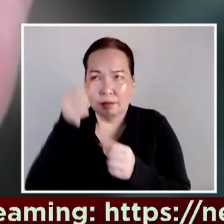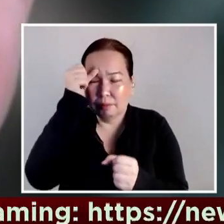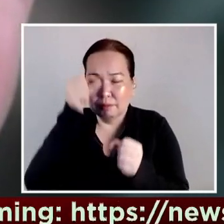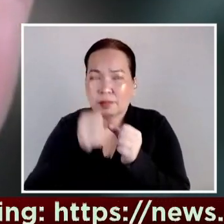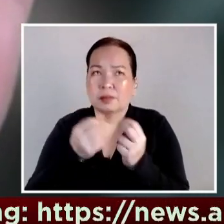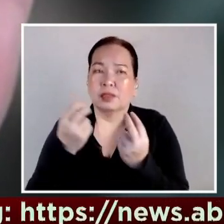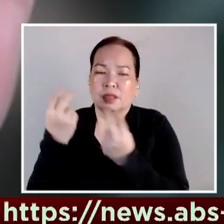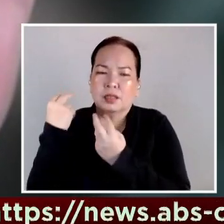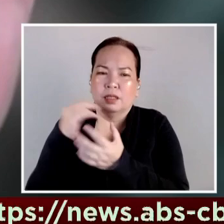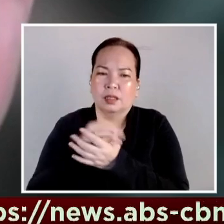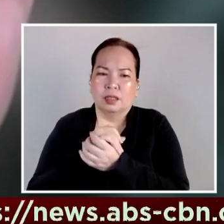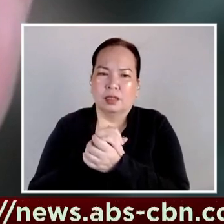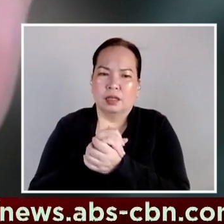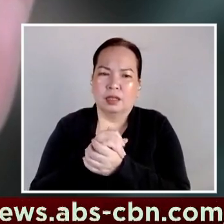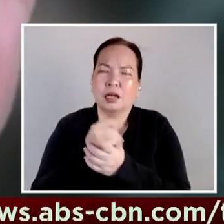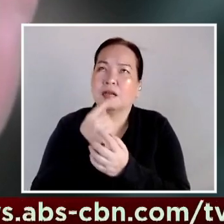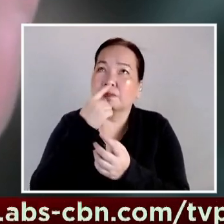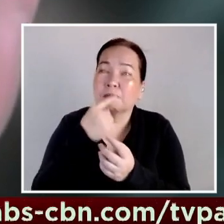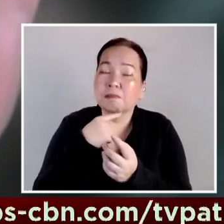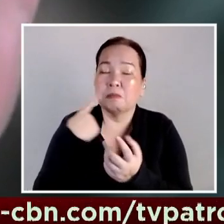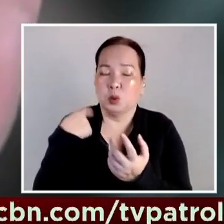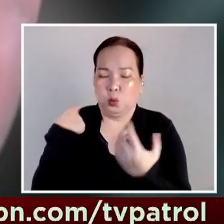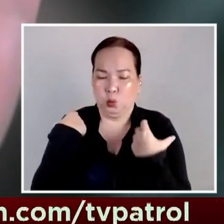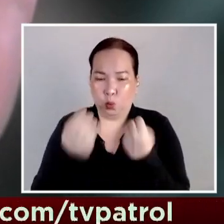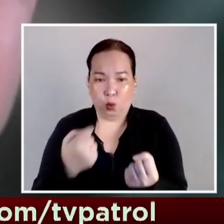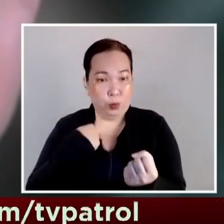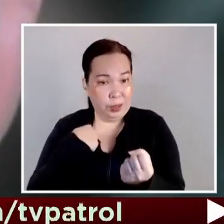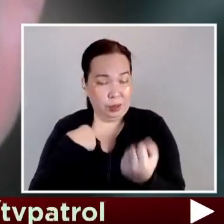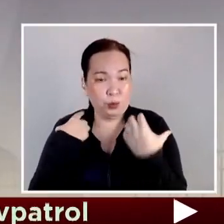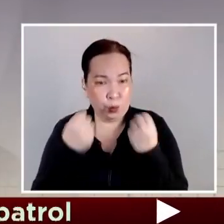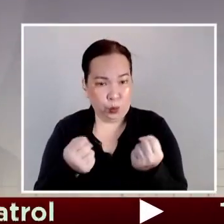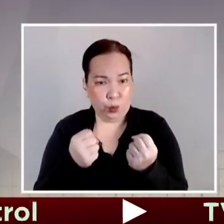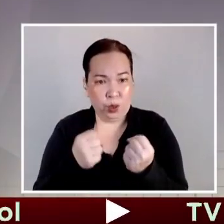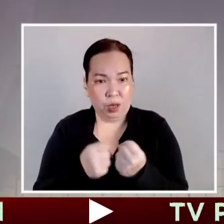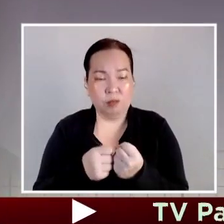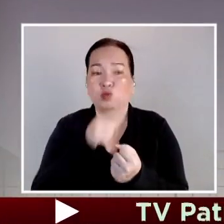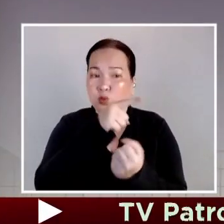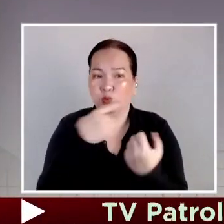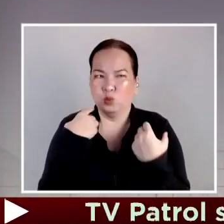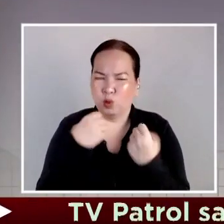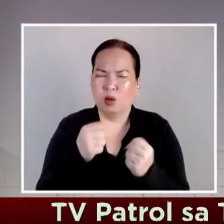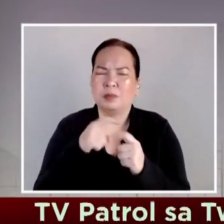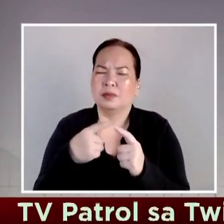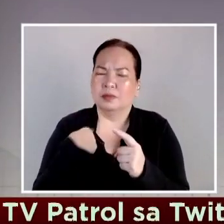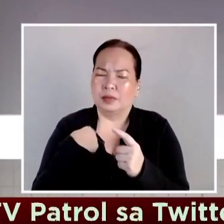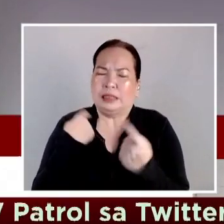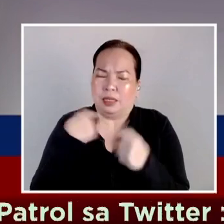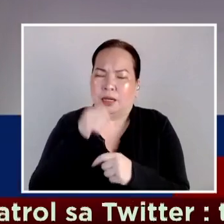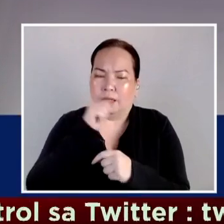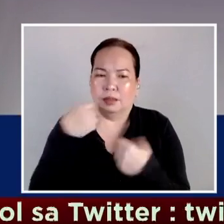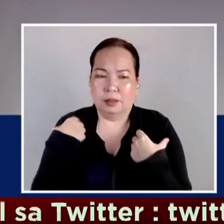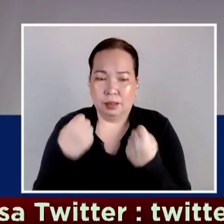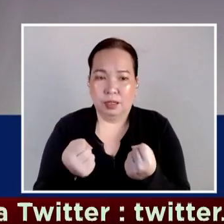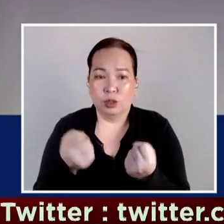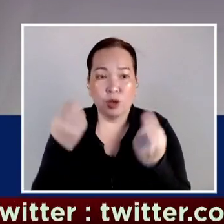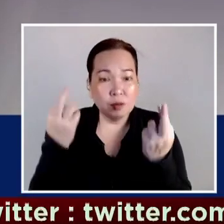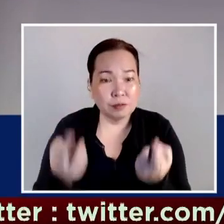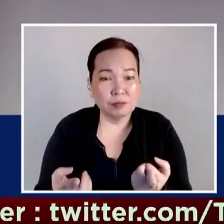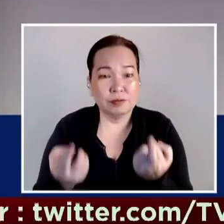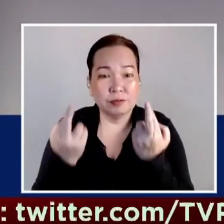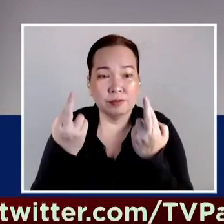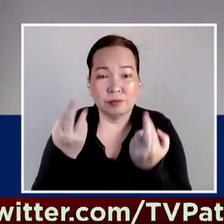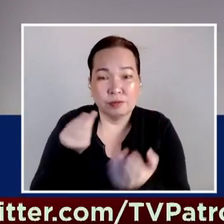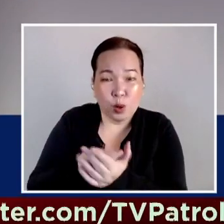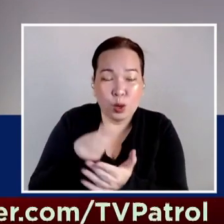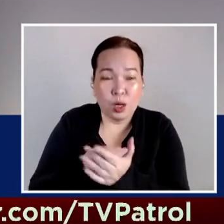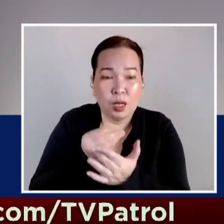always tell me, be strong. You will be strong. And I will be strong. Isang online fundraising activity rin ang inilunsad